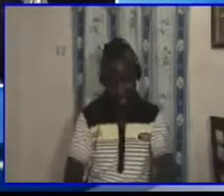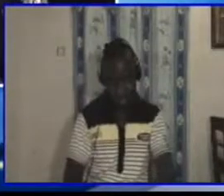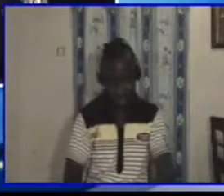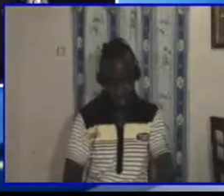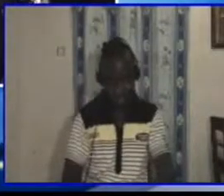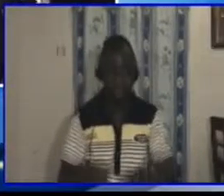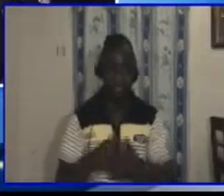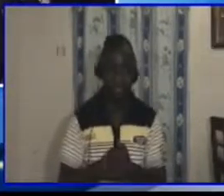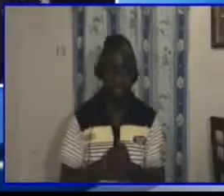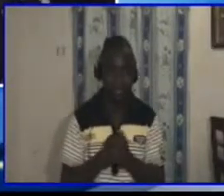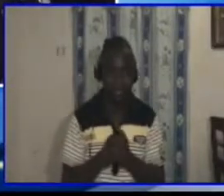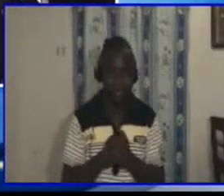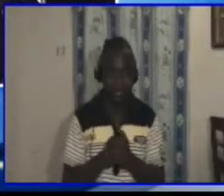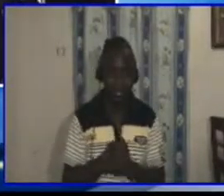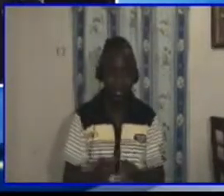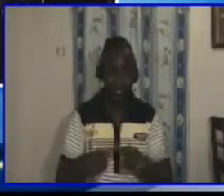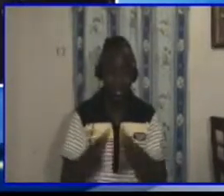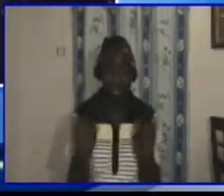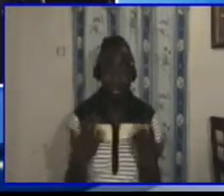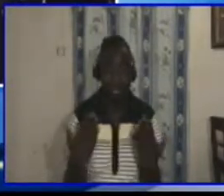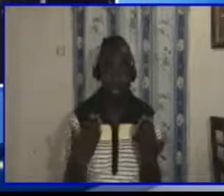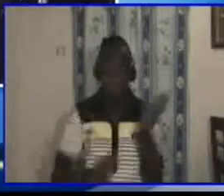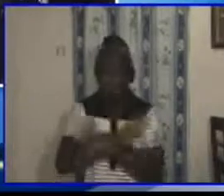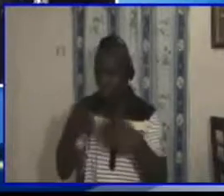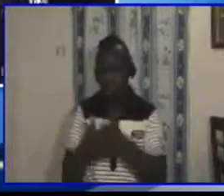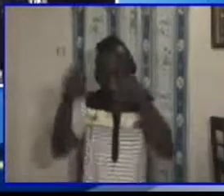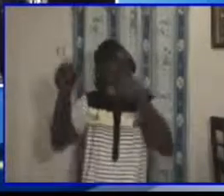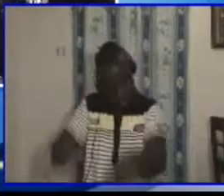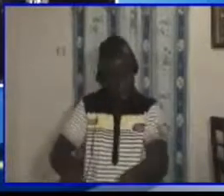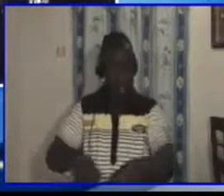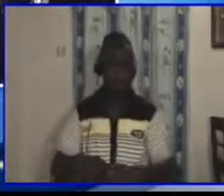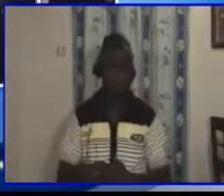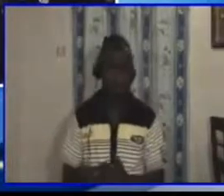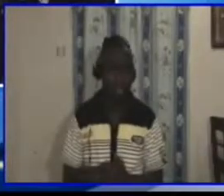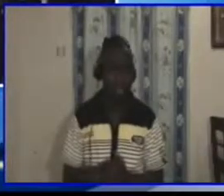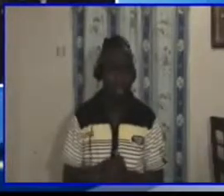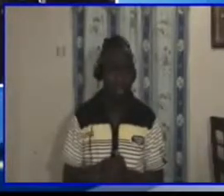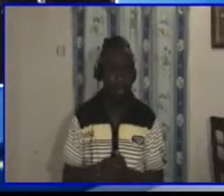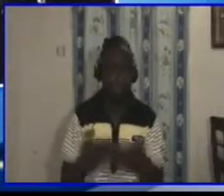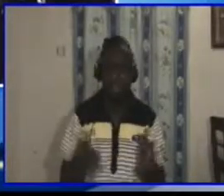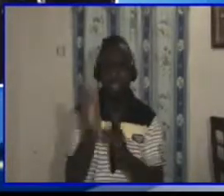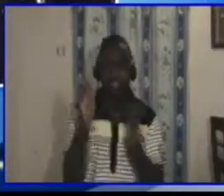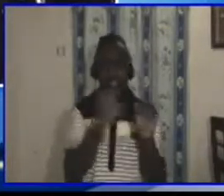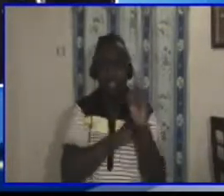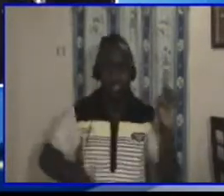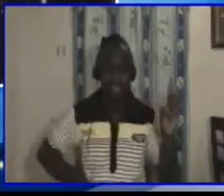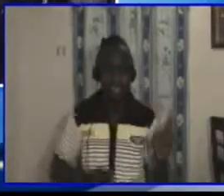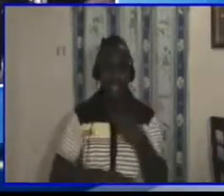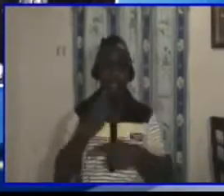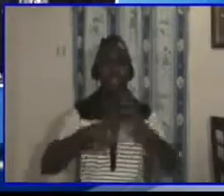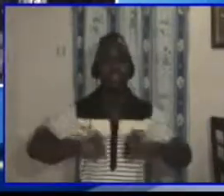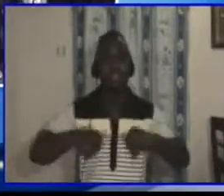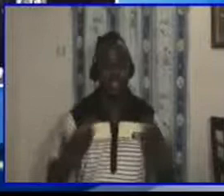el'altro lasciato due saranno in un letto uno sarà preso e l'altro lasciato